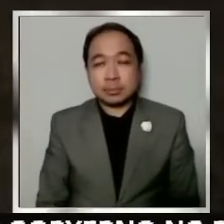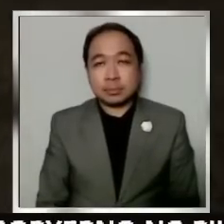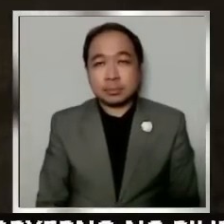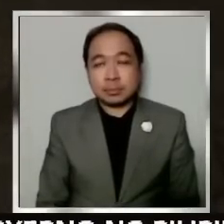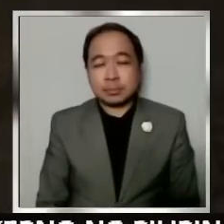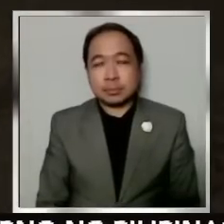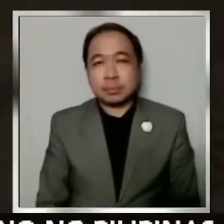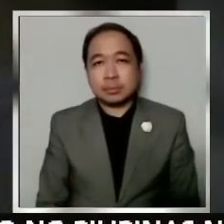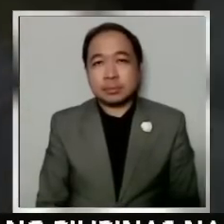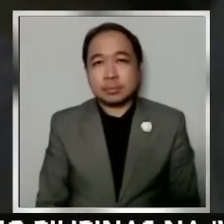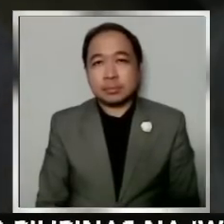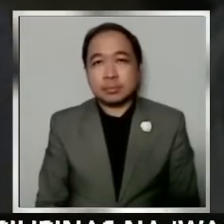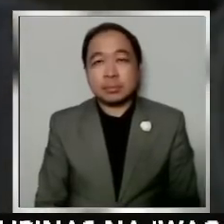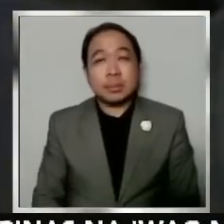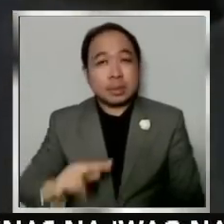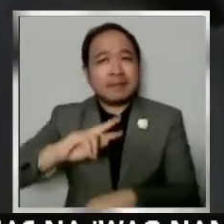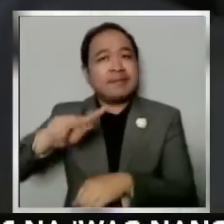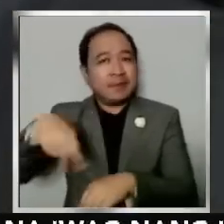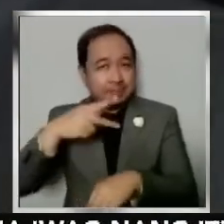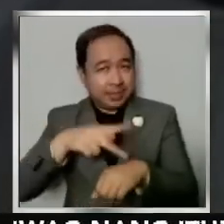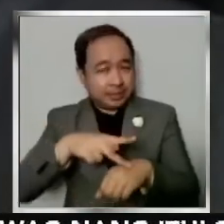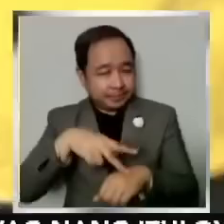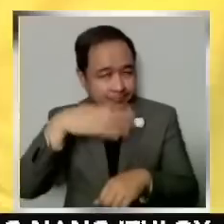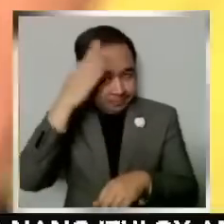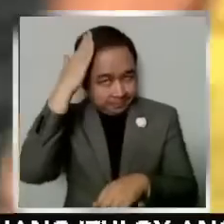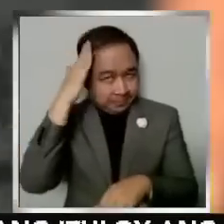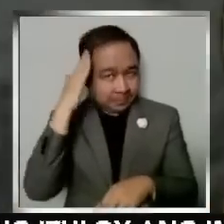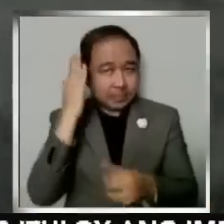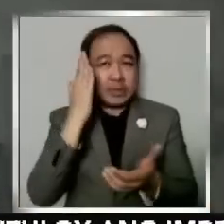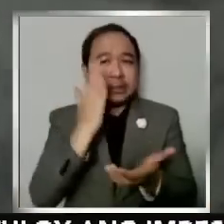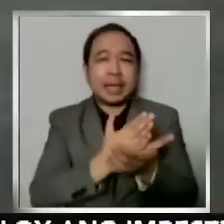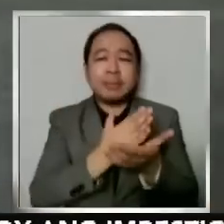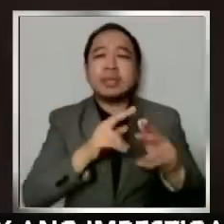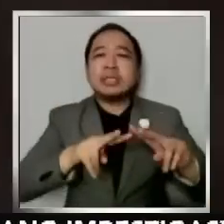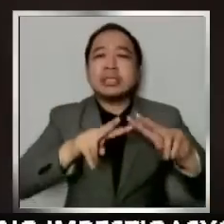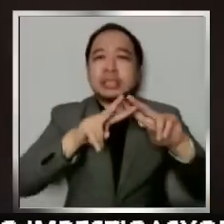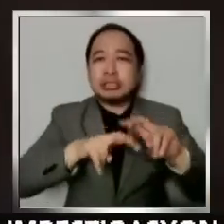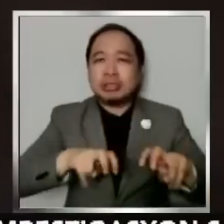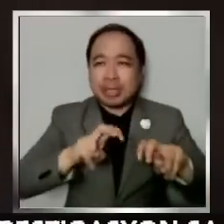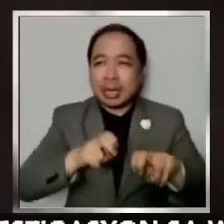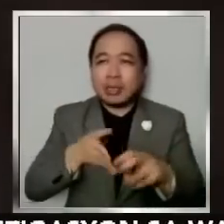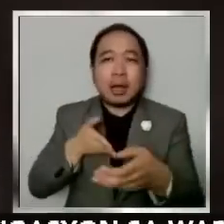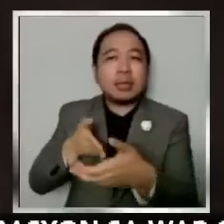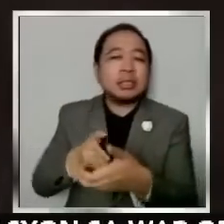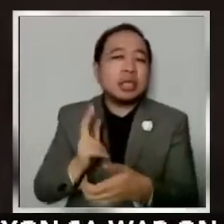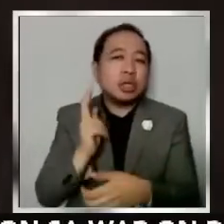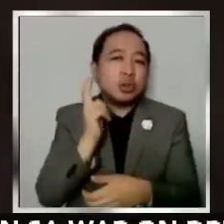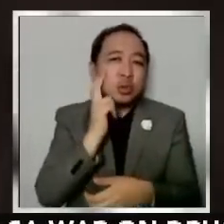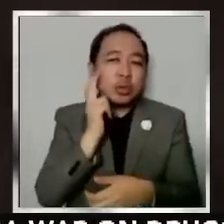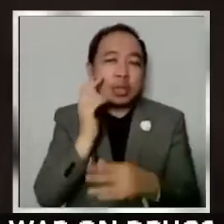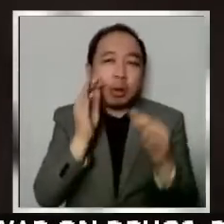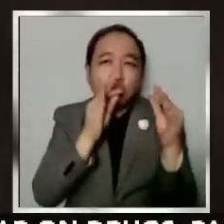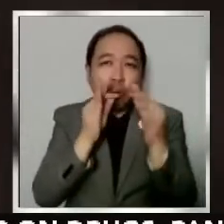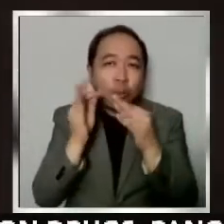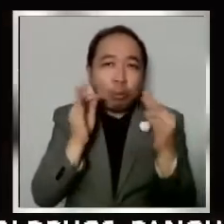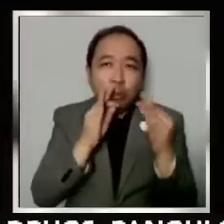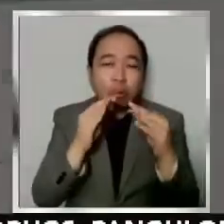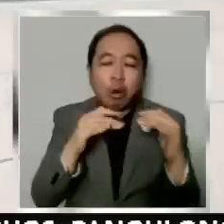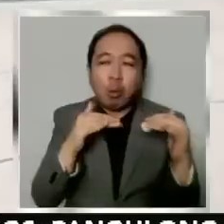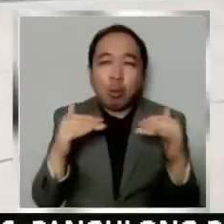Ang hiling ng Pilipinas na itigil ang investigasyon sa Duterte drug war ng International Criminal Court o